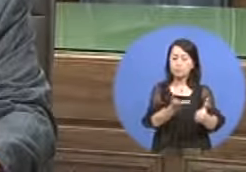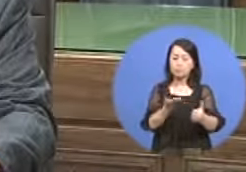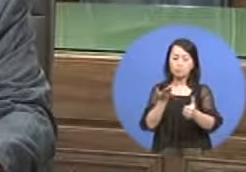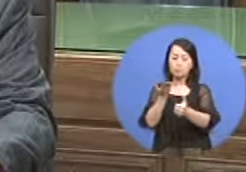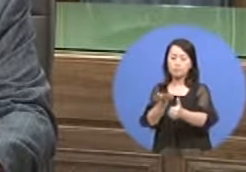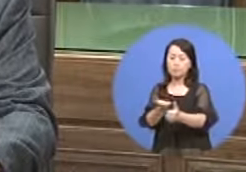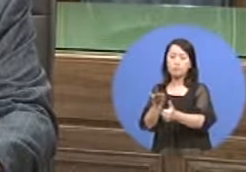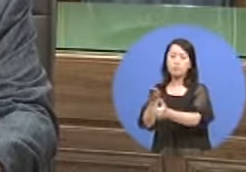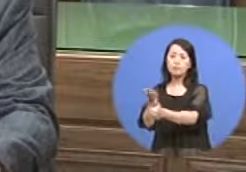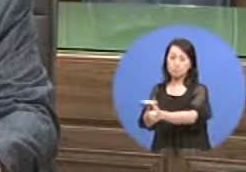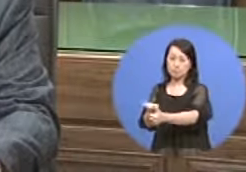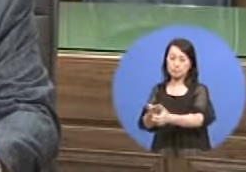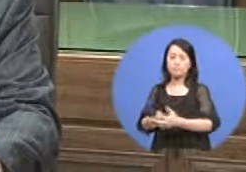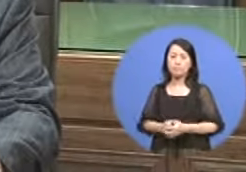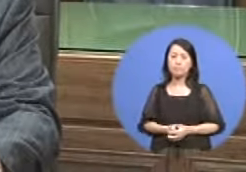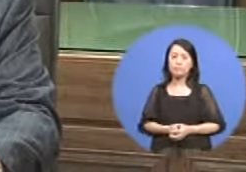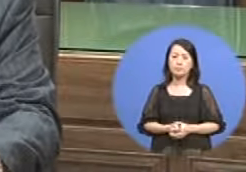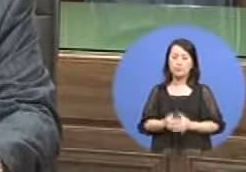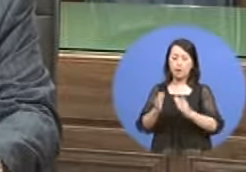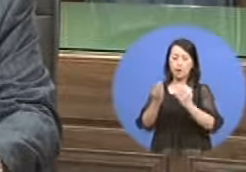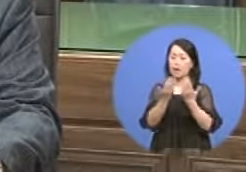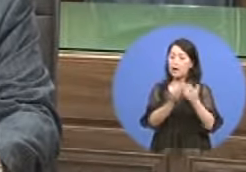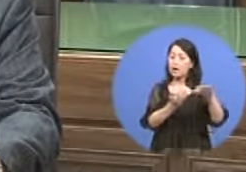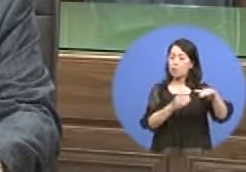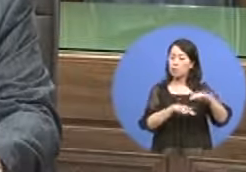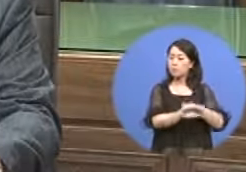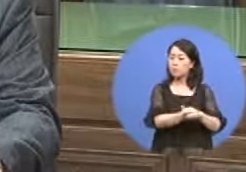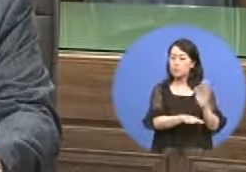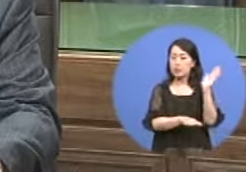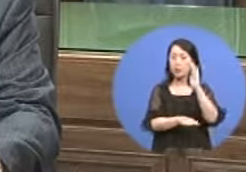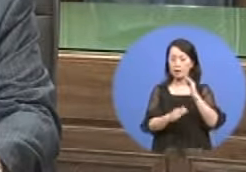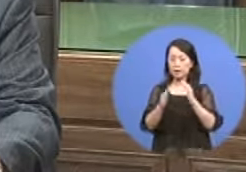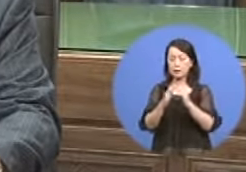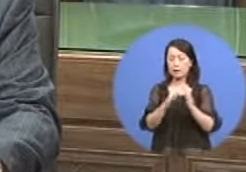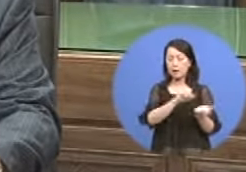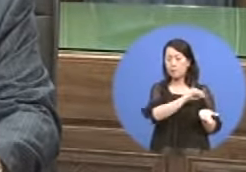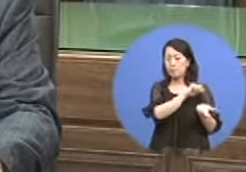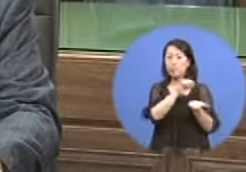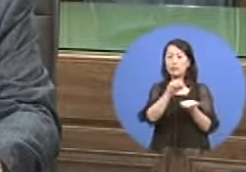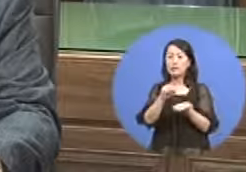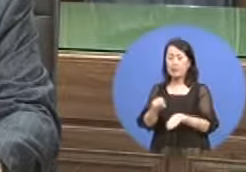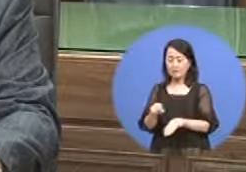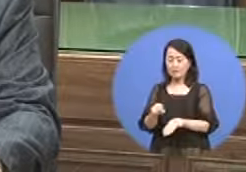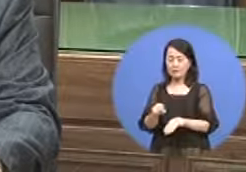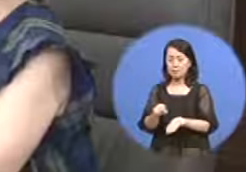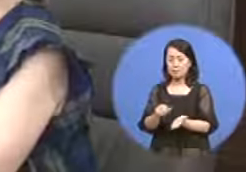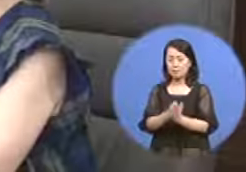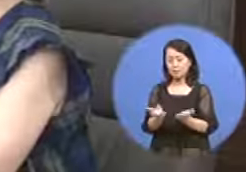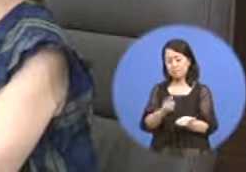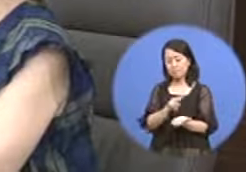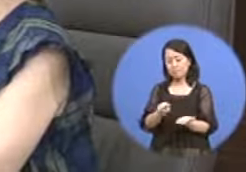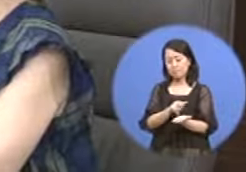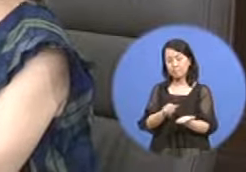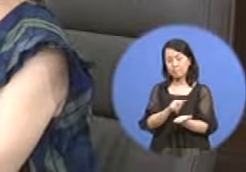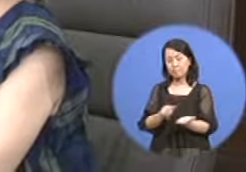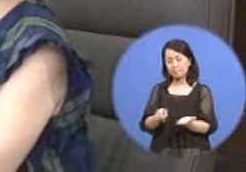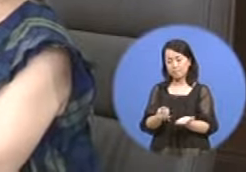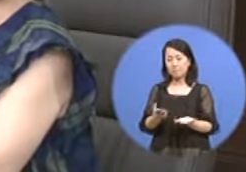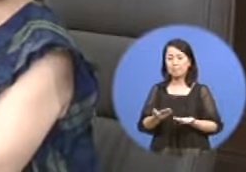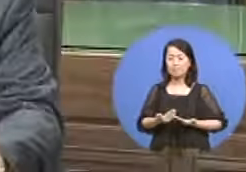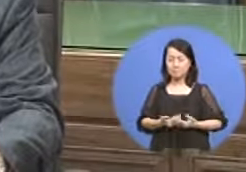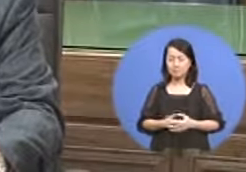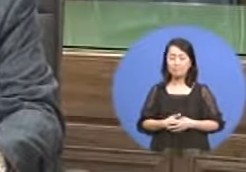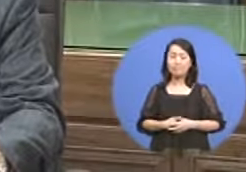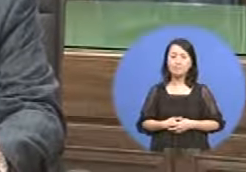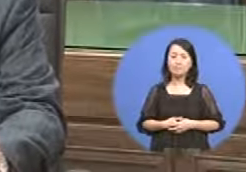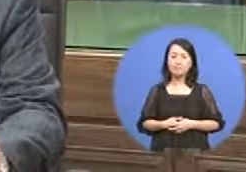学校へ置いといて家へ持って帰れないっていうんじゃなくて、もう個人のものとして家へ持って帰ってもいいということで家で読んでもい